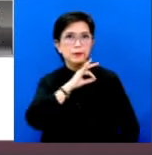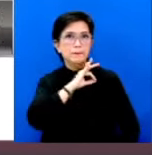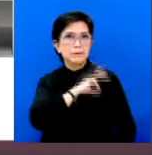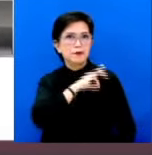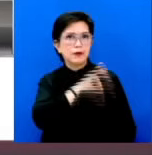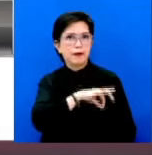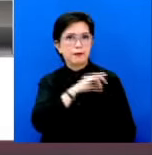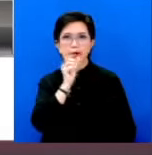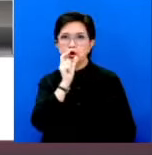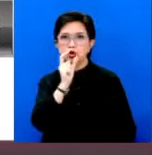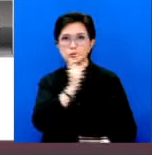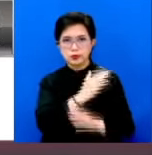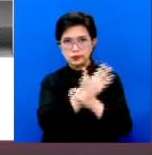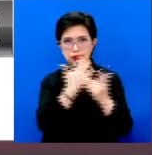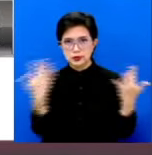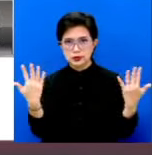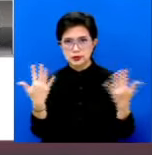bagi masyarakat